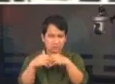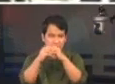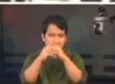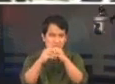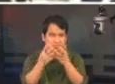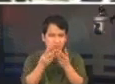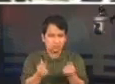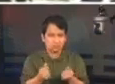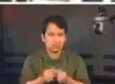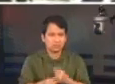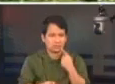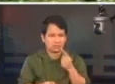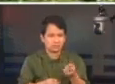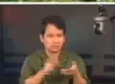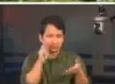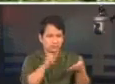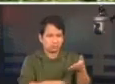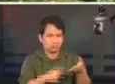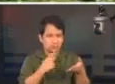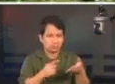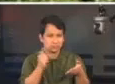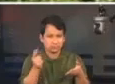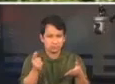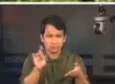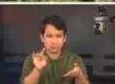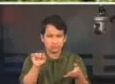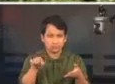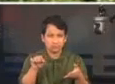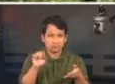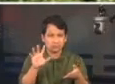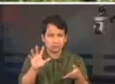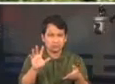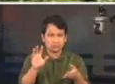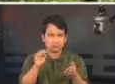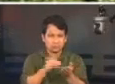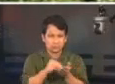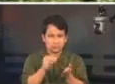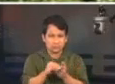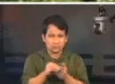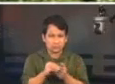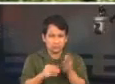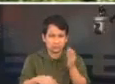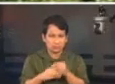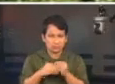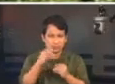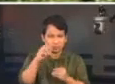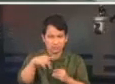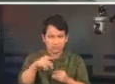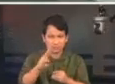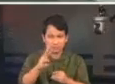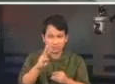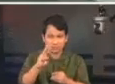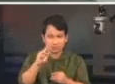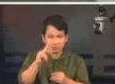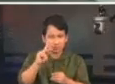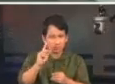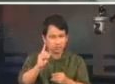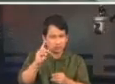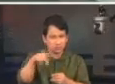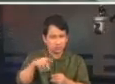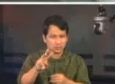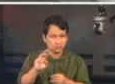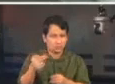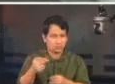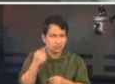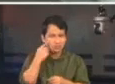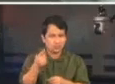naglaho. Pinansin din po niya ang 28.35 bilyong pesos na idinagdag sa DPWH kahit na higit 30%